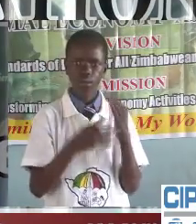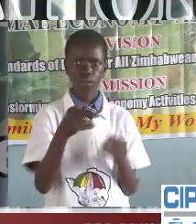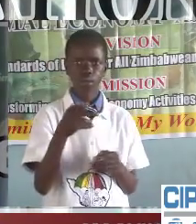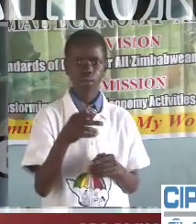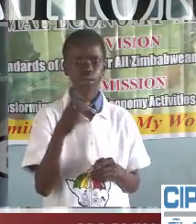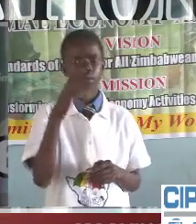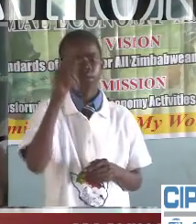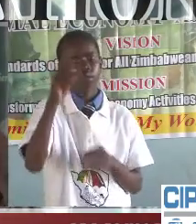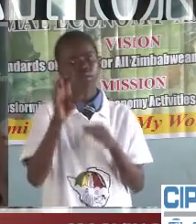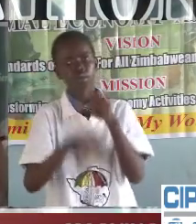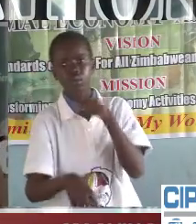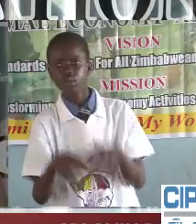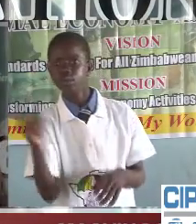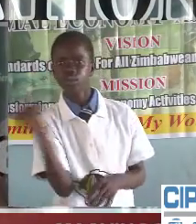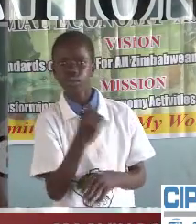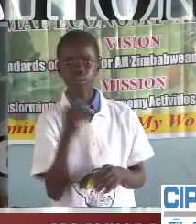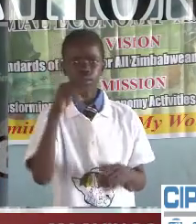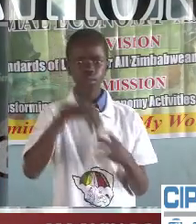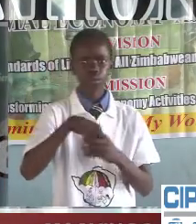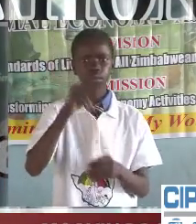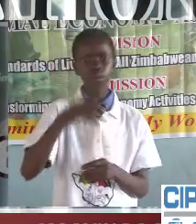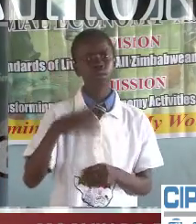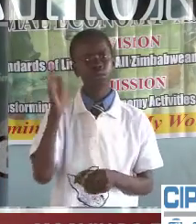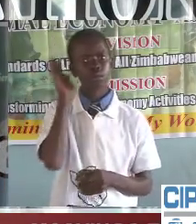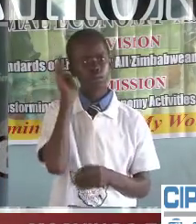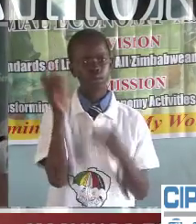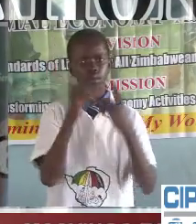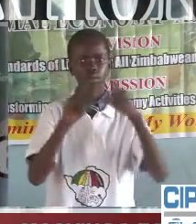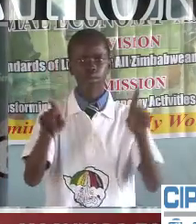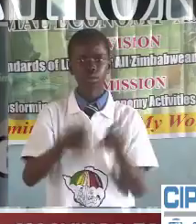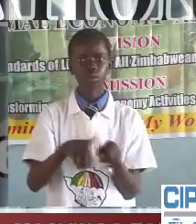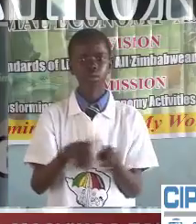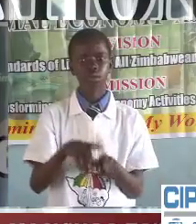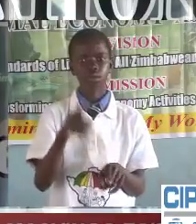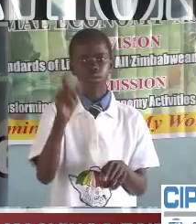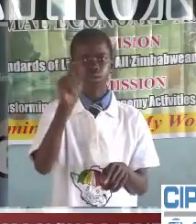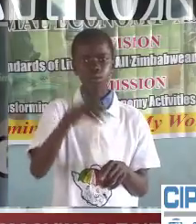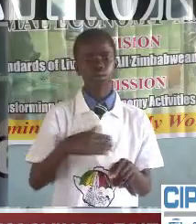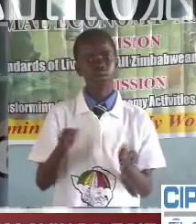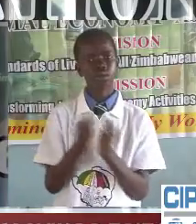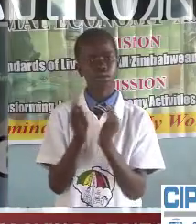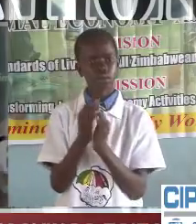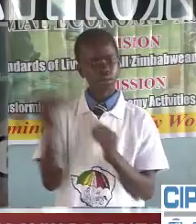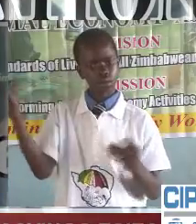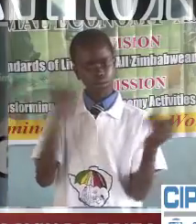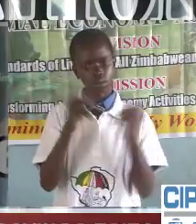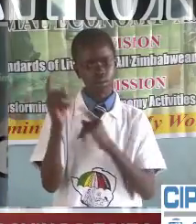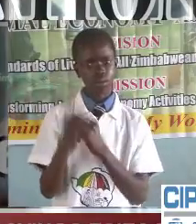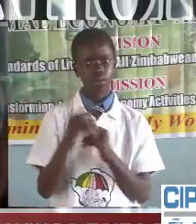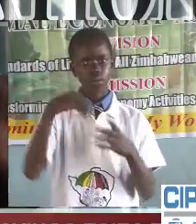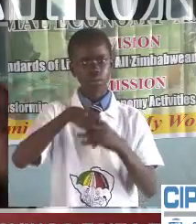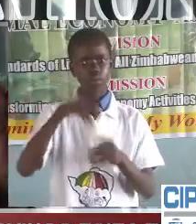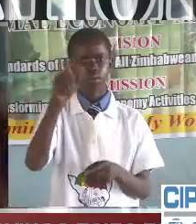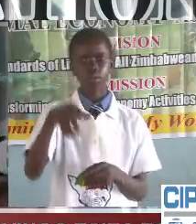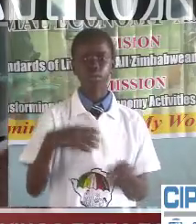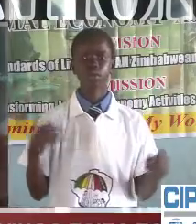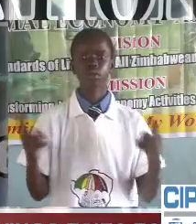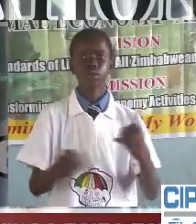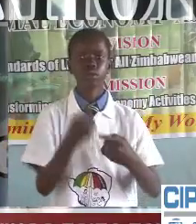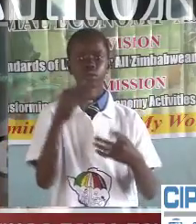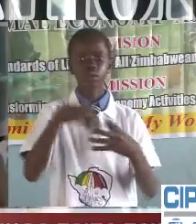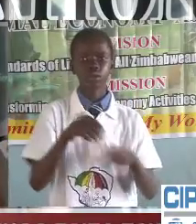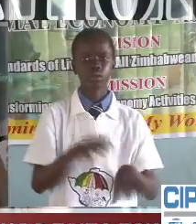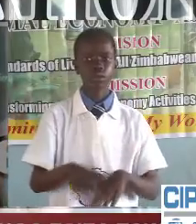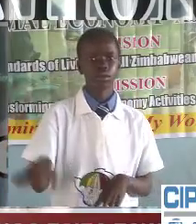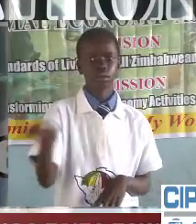yekuti manzwa mashoko akadaro gokero iroro imwe huyai tisangane nemaofficials